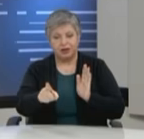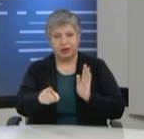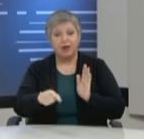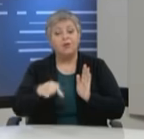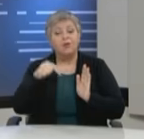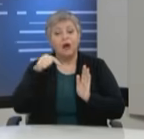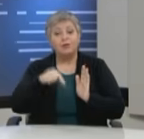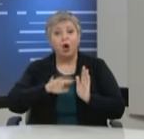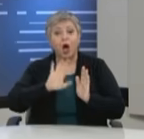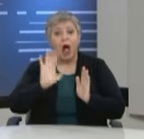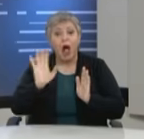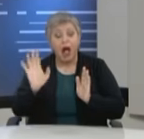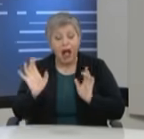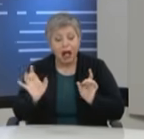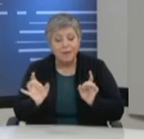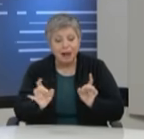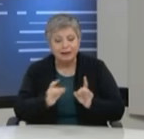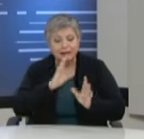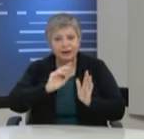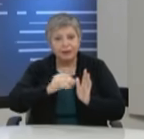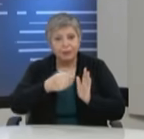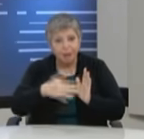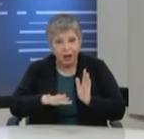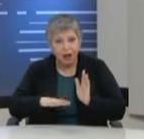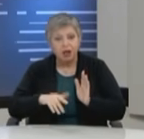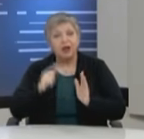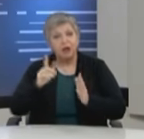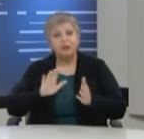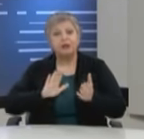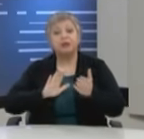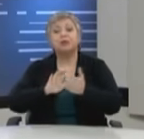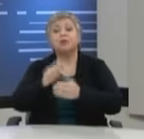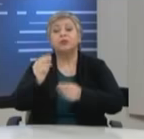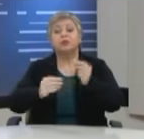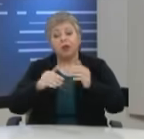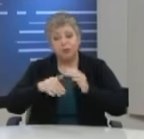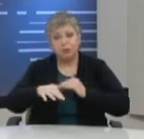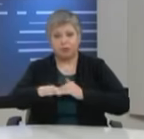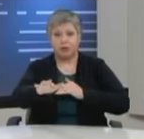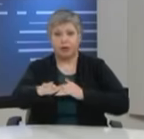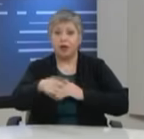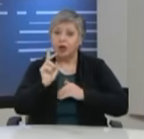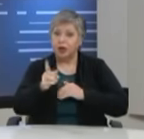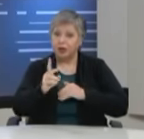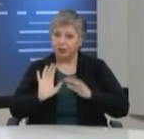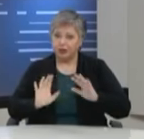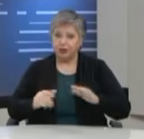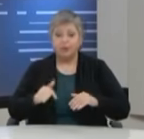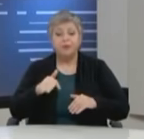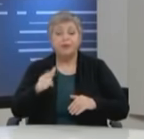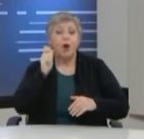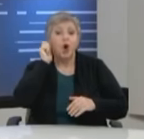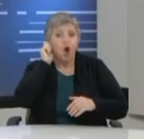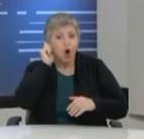θα τη βρούμε μπροστά μας και δεν θα είναι για καλό. Σας καλώ στην ονομαστική ψηφοφορία που θα ακολουθήσει